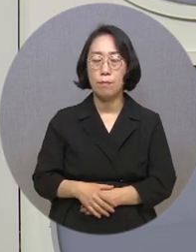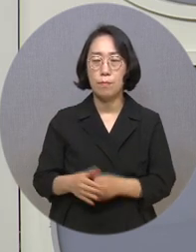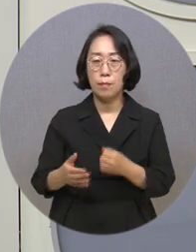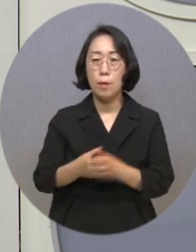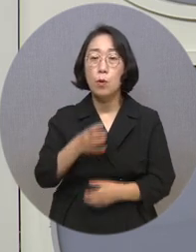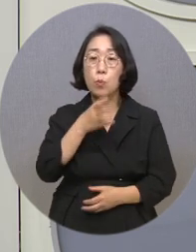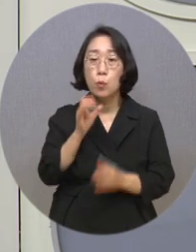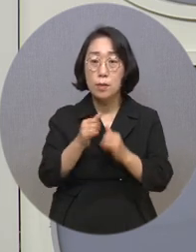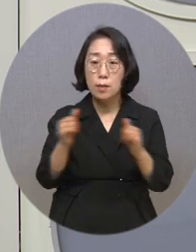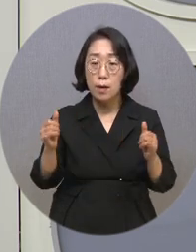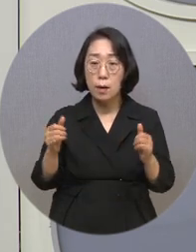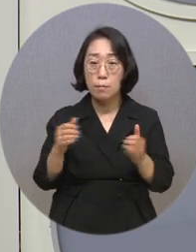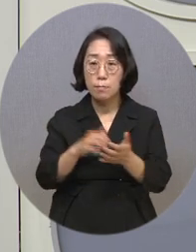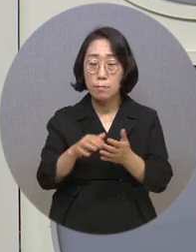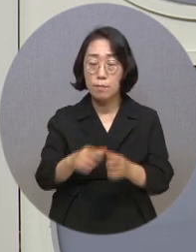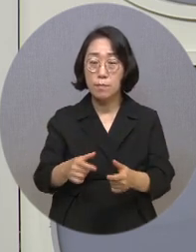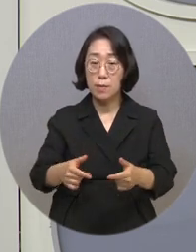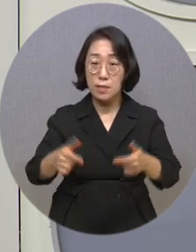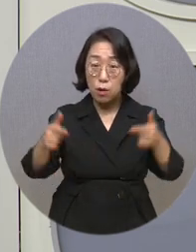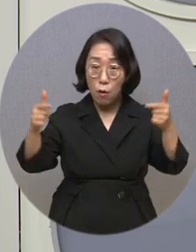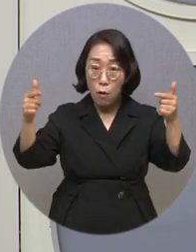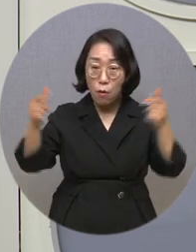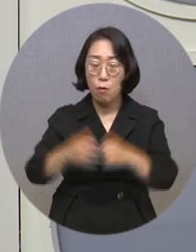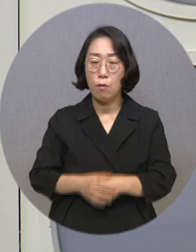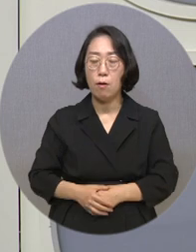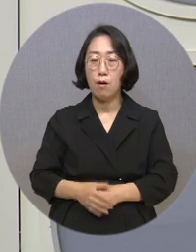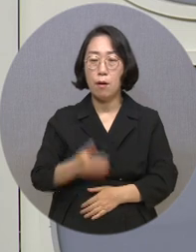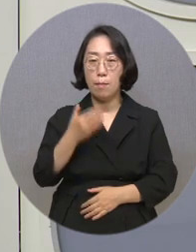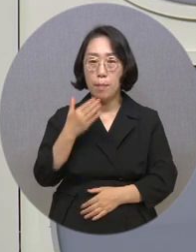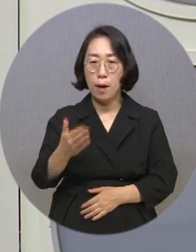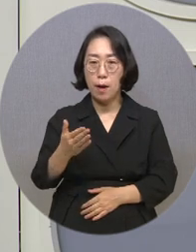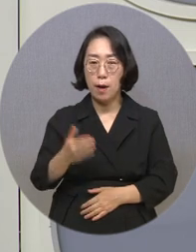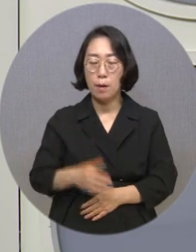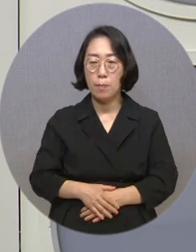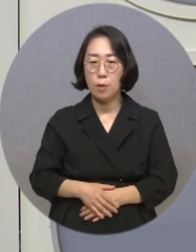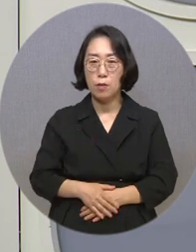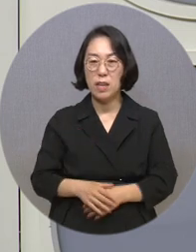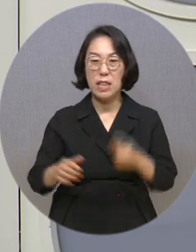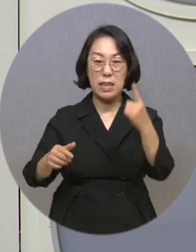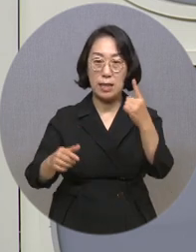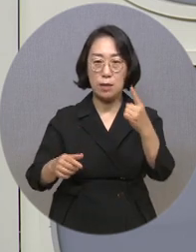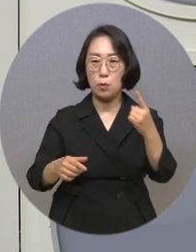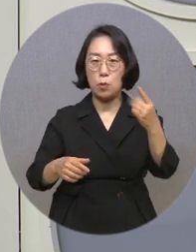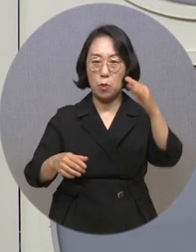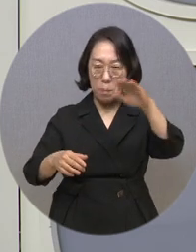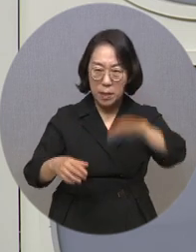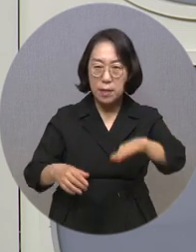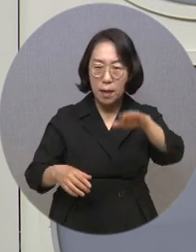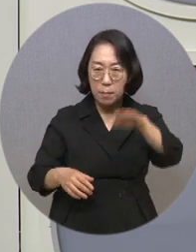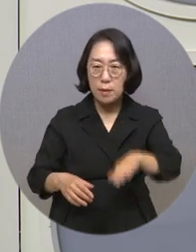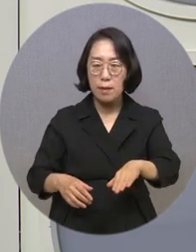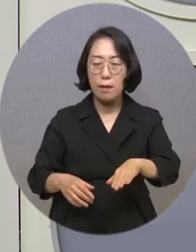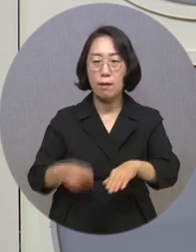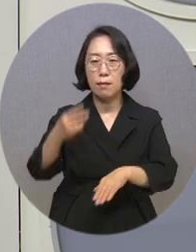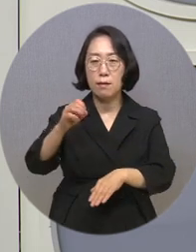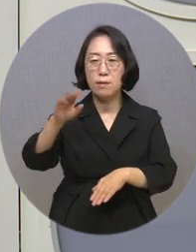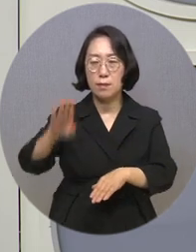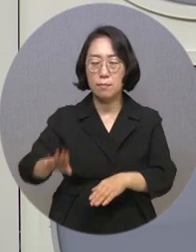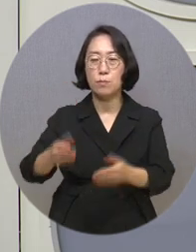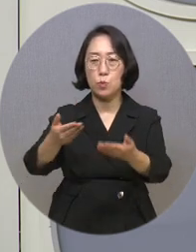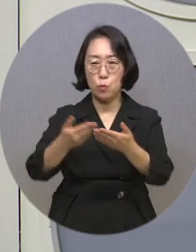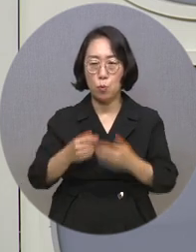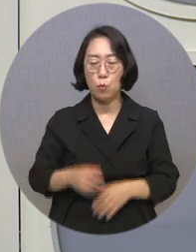노인은 많아지니까 될 수 있는 한 등급을 하향을 한단 말이에요. 그러면은 요양원에 그렇게